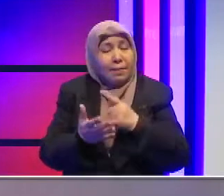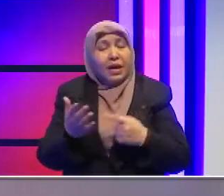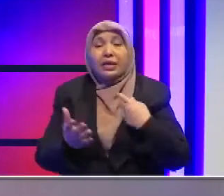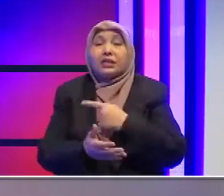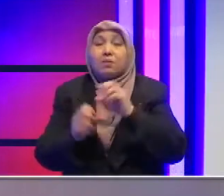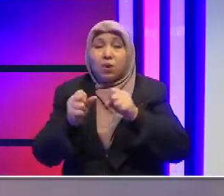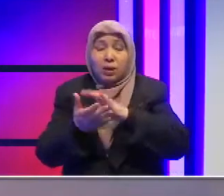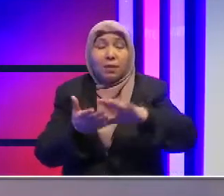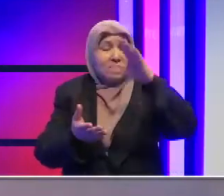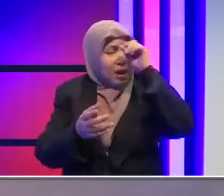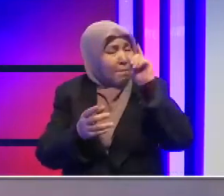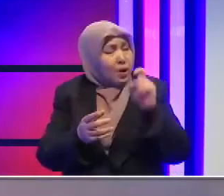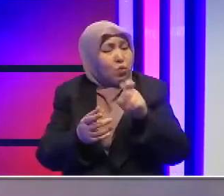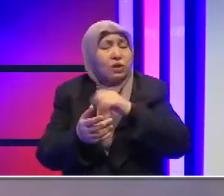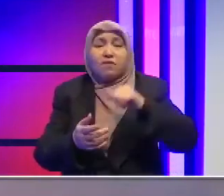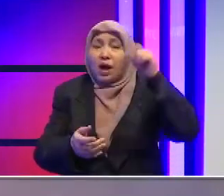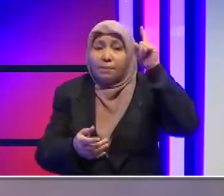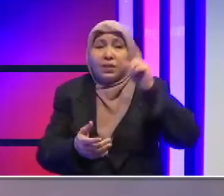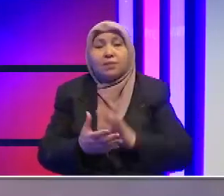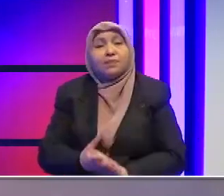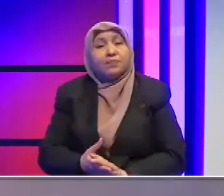yang perlu difahami di sini? Silakan.